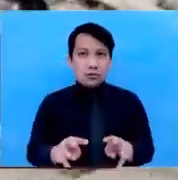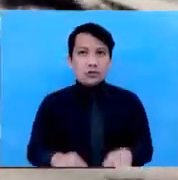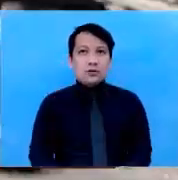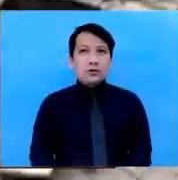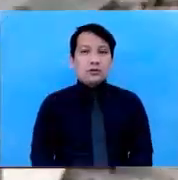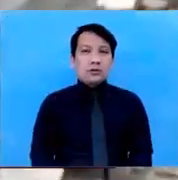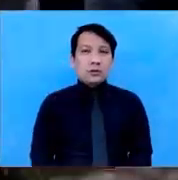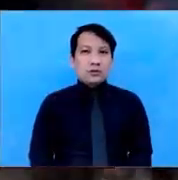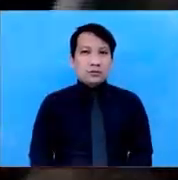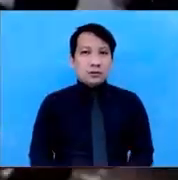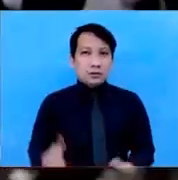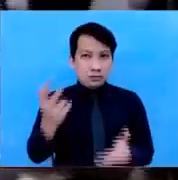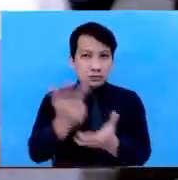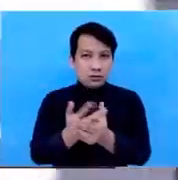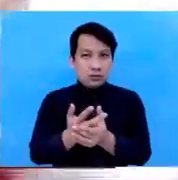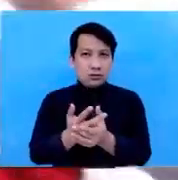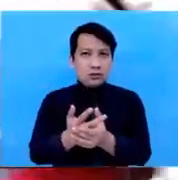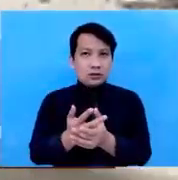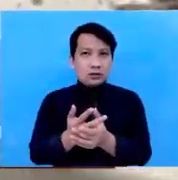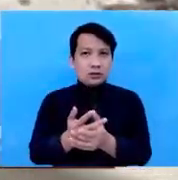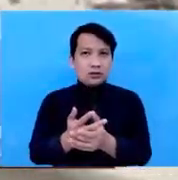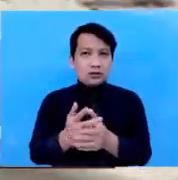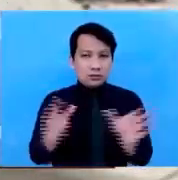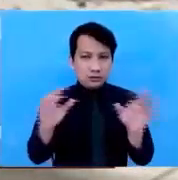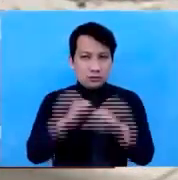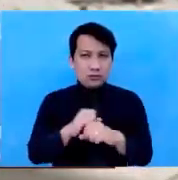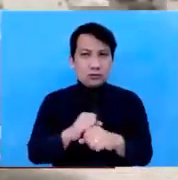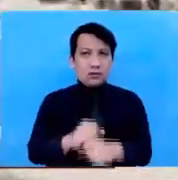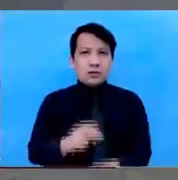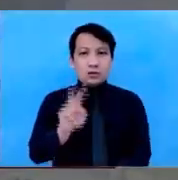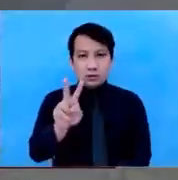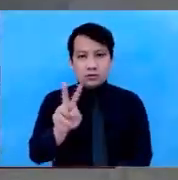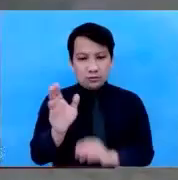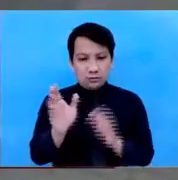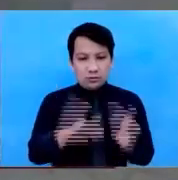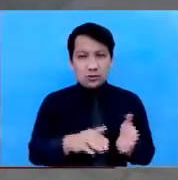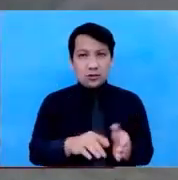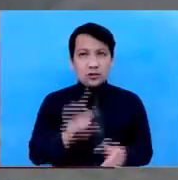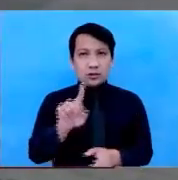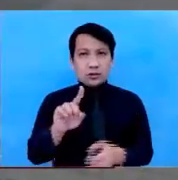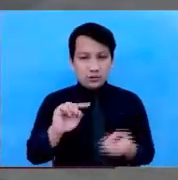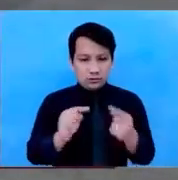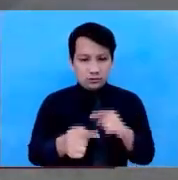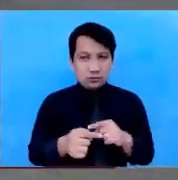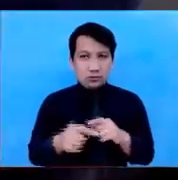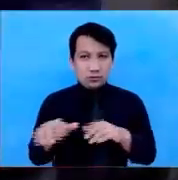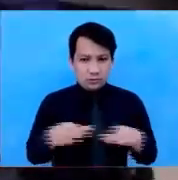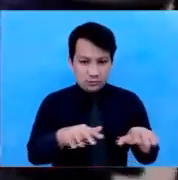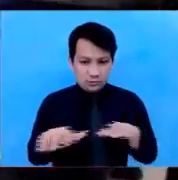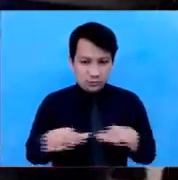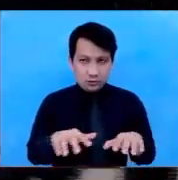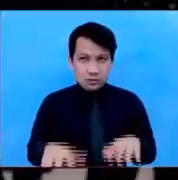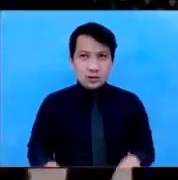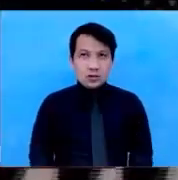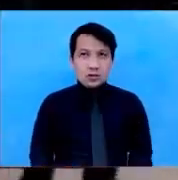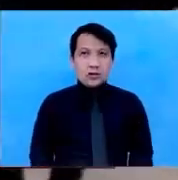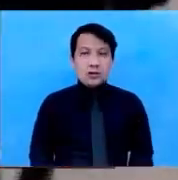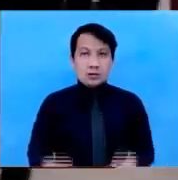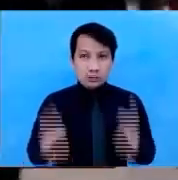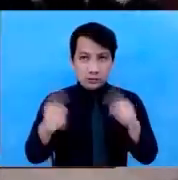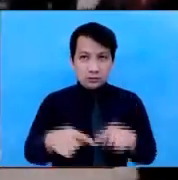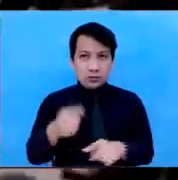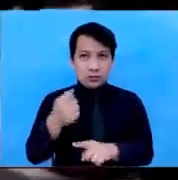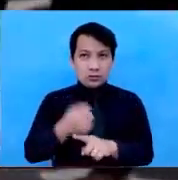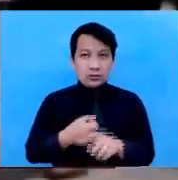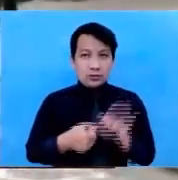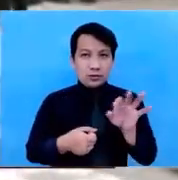nakaparadang sasakyan. Sa kabuuan, dalawang patay habang isang sugatan sa gitna ng lindol. Nangyari yan September